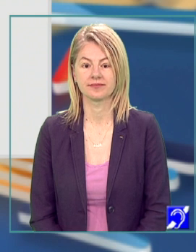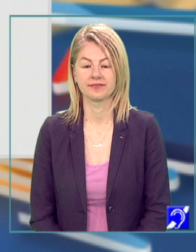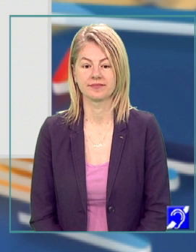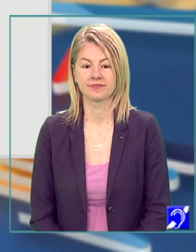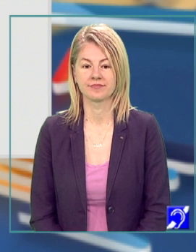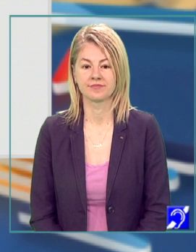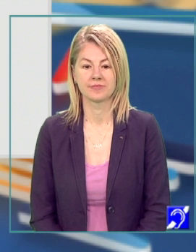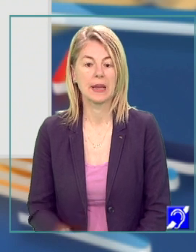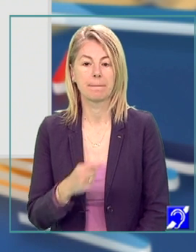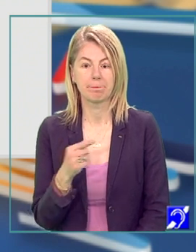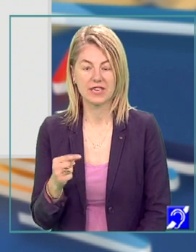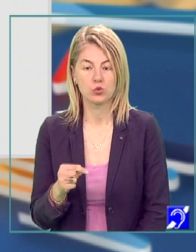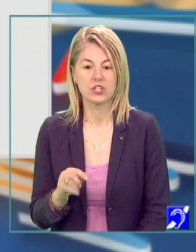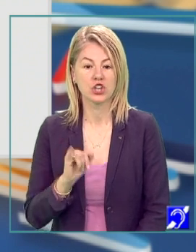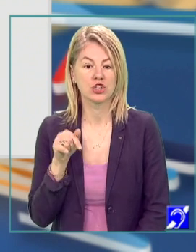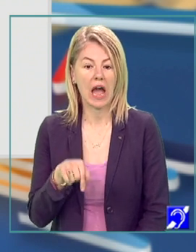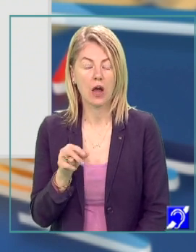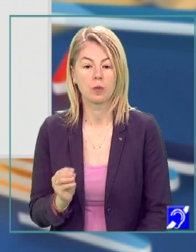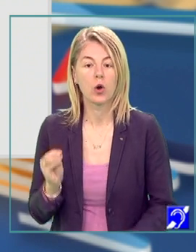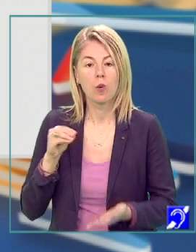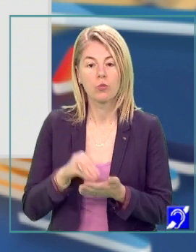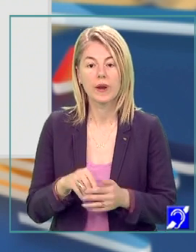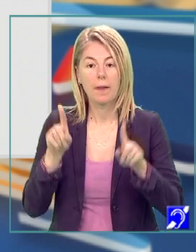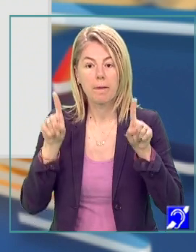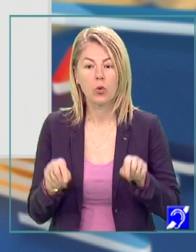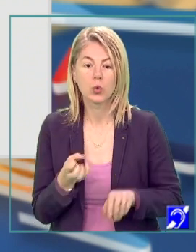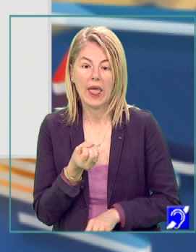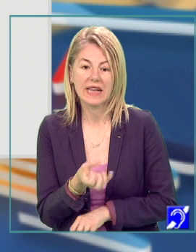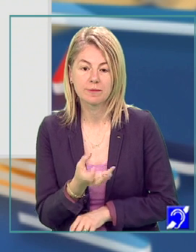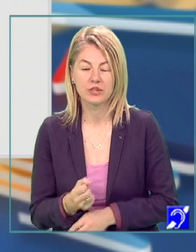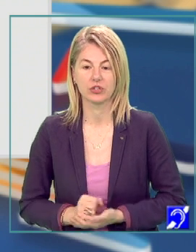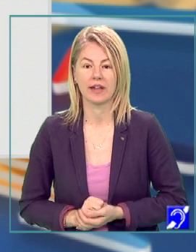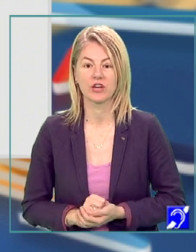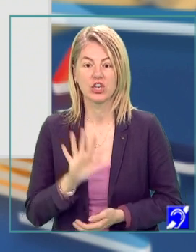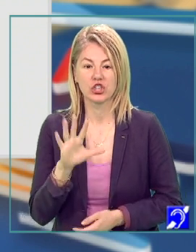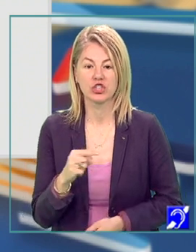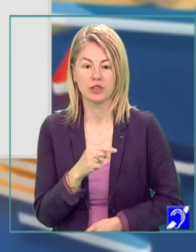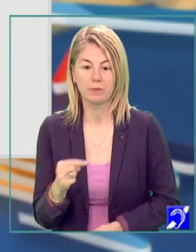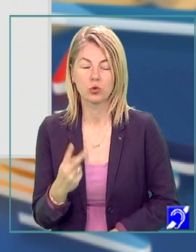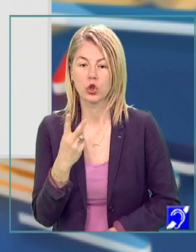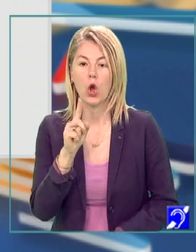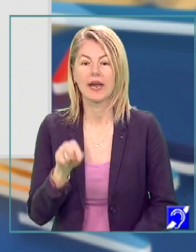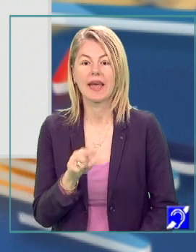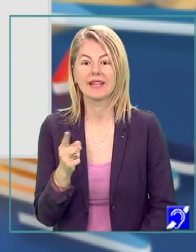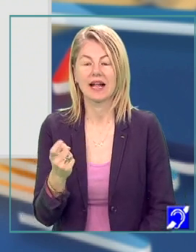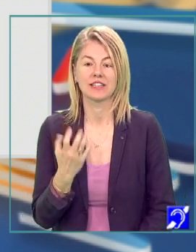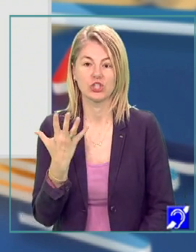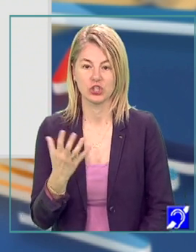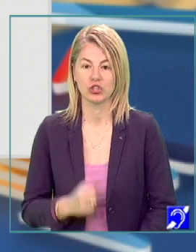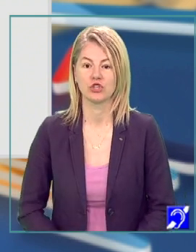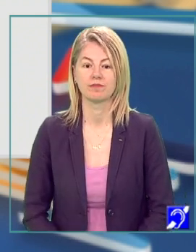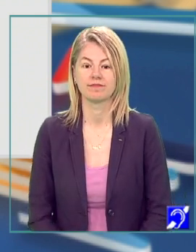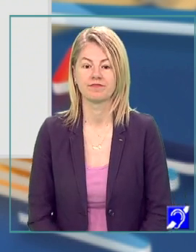3 minus, și acum punem modulul explicitat în paranteză, 5 minus 2 radical din